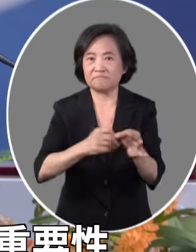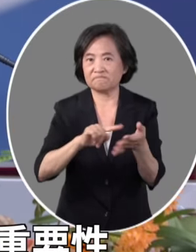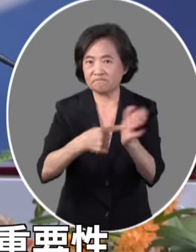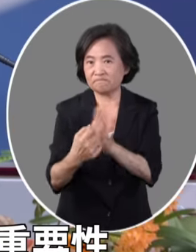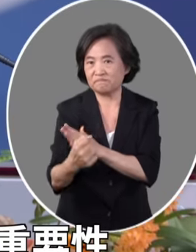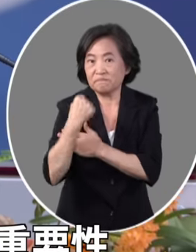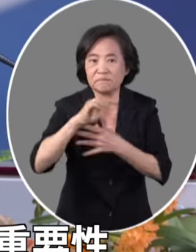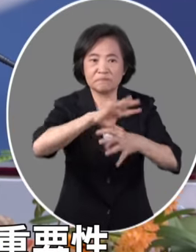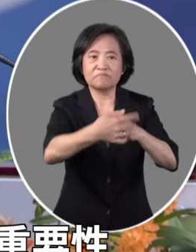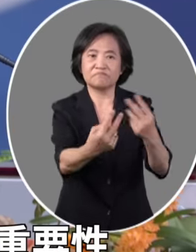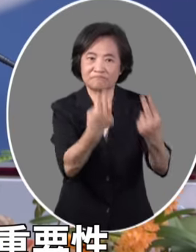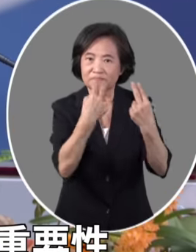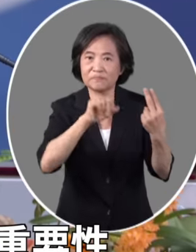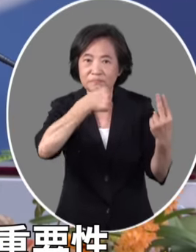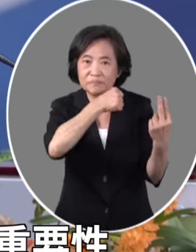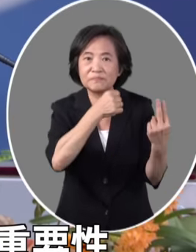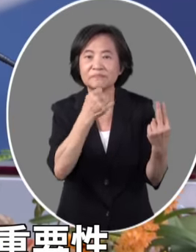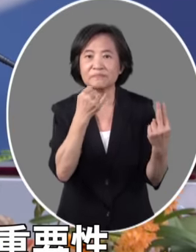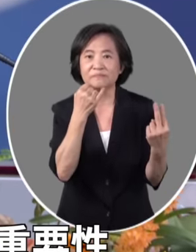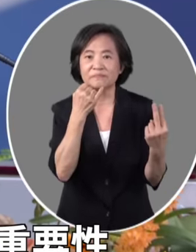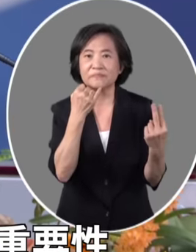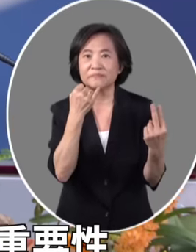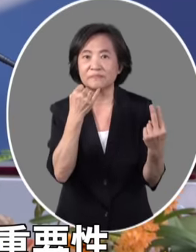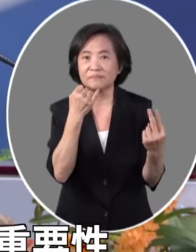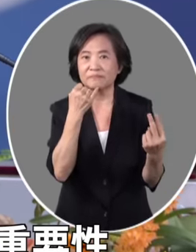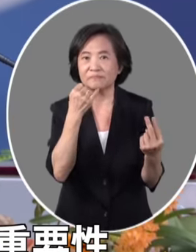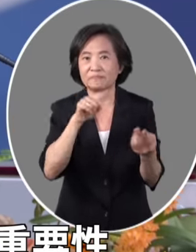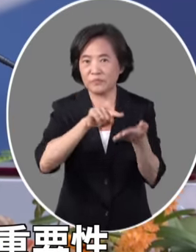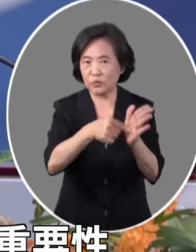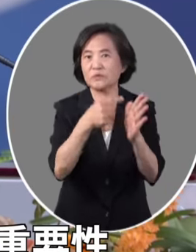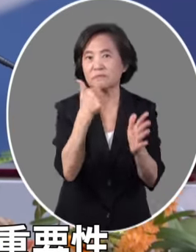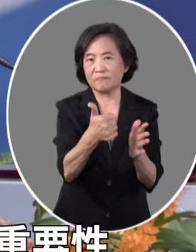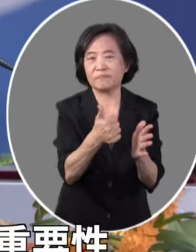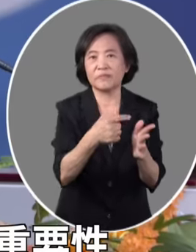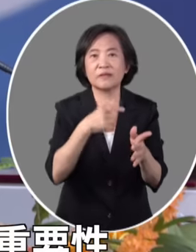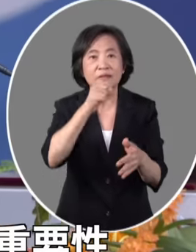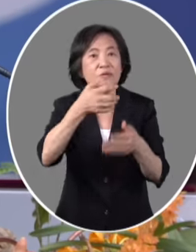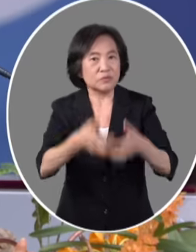全世界证明台湾无可取代的重要性。